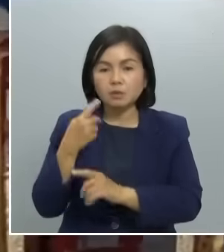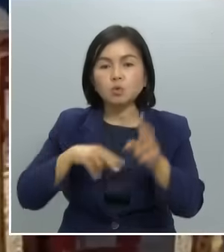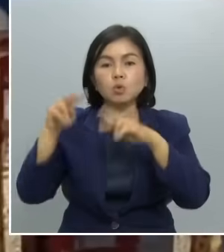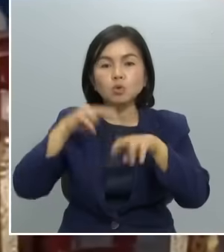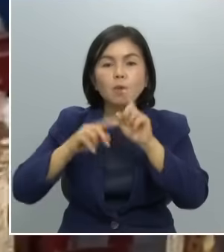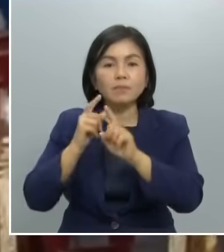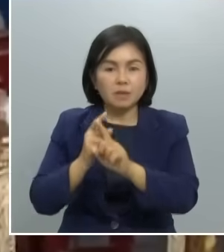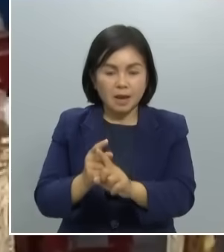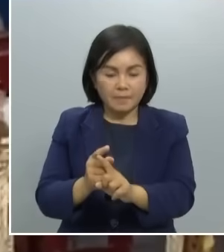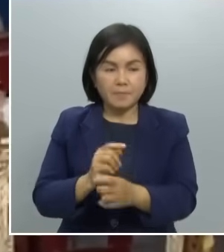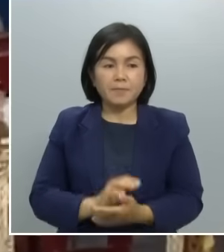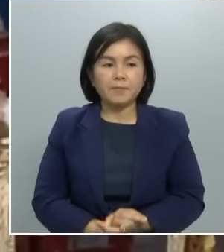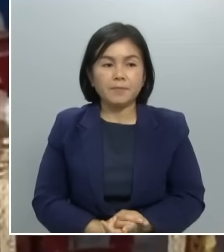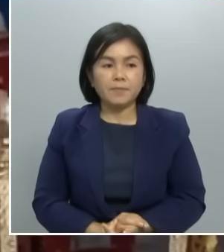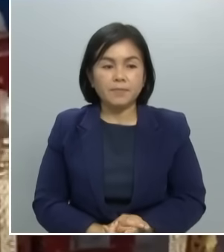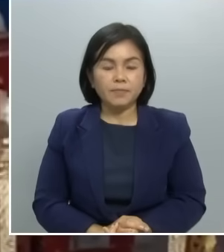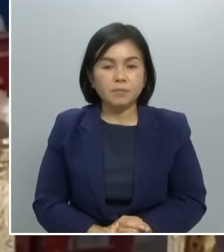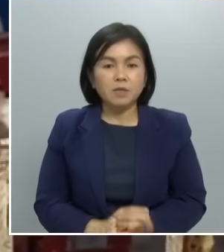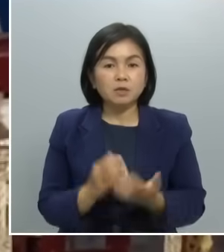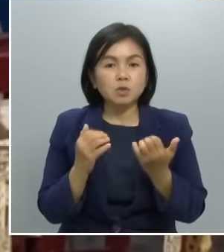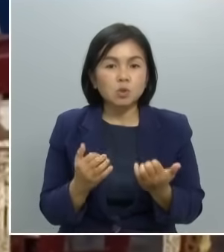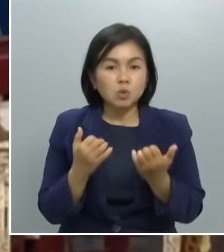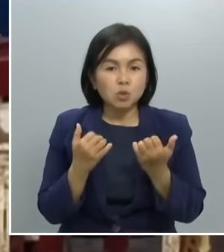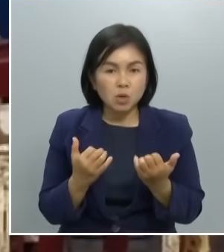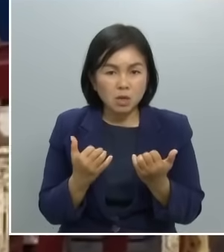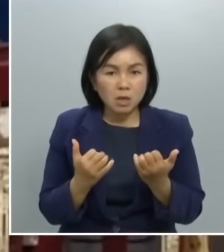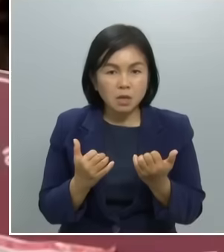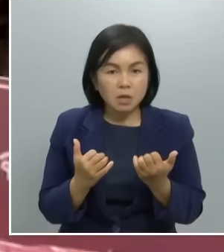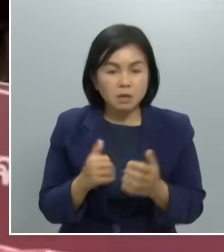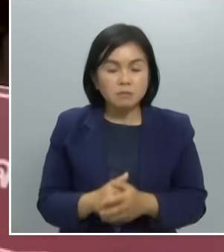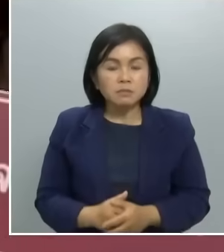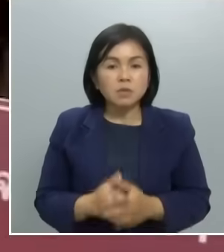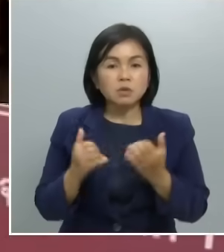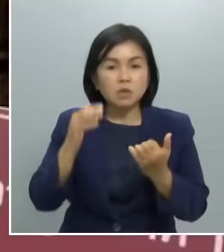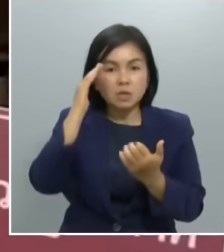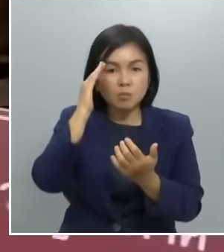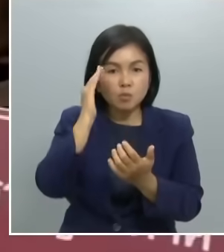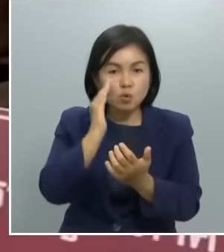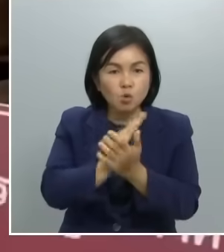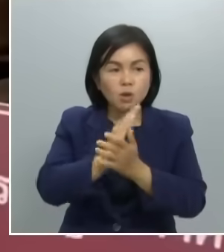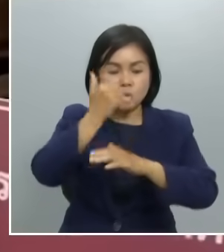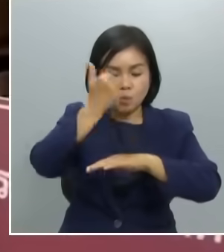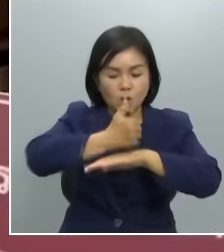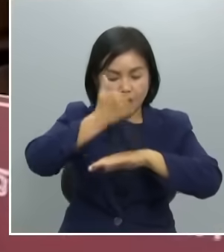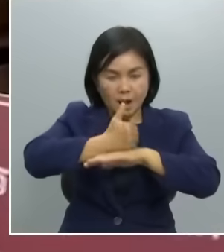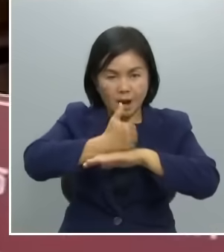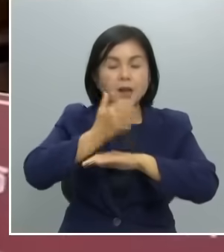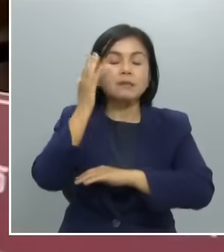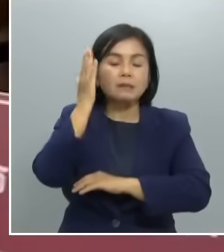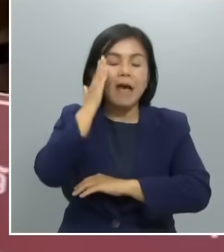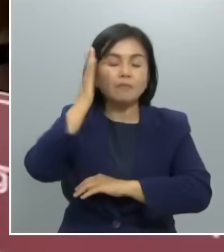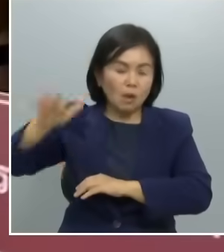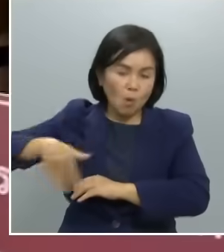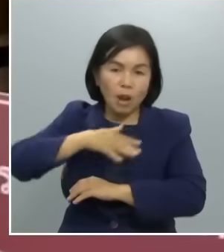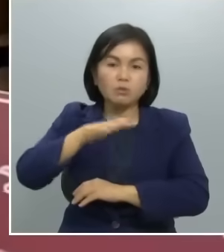เนี่ยฮะคุณผู้ชมครับขณะที่ทางด้านของท่านผบตร.ครับพลตรุษเอกต่อศักดิ์สุวิมลนะครับท่านก็เปิดเผยว่าตอนนี้ได้รับทราบเรื่องทั้งหมดแล้วน